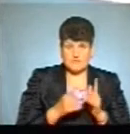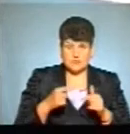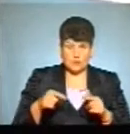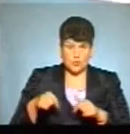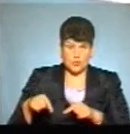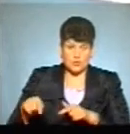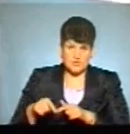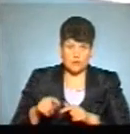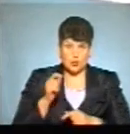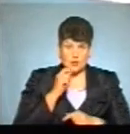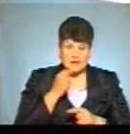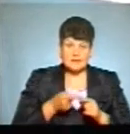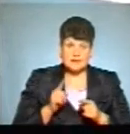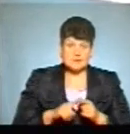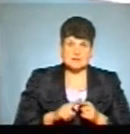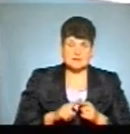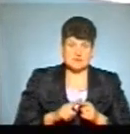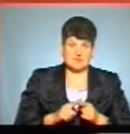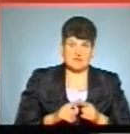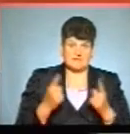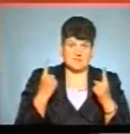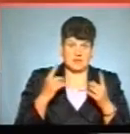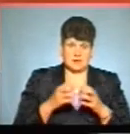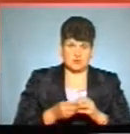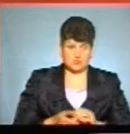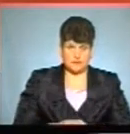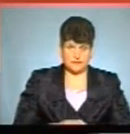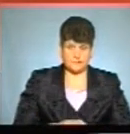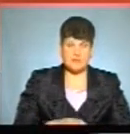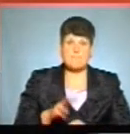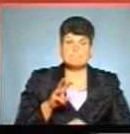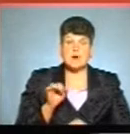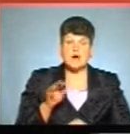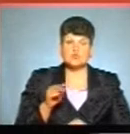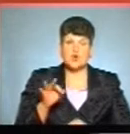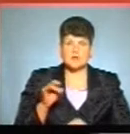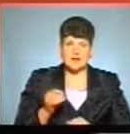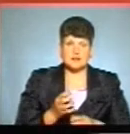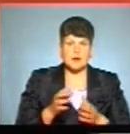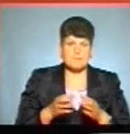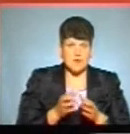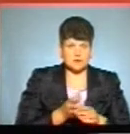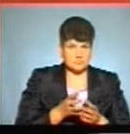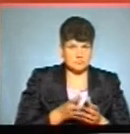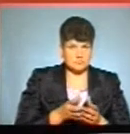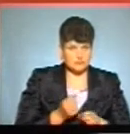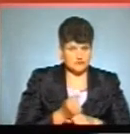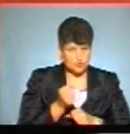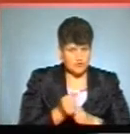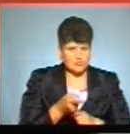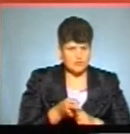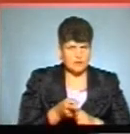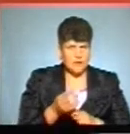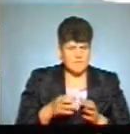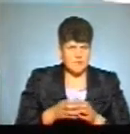нашій Україні, це в нас назбирується досить велика сума. Якщо мажоритарник висувається партією, тоді партія його фінансує саме цю грошову